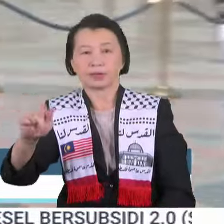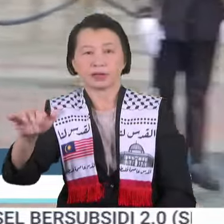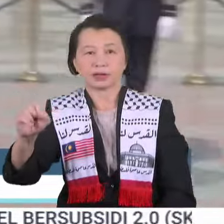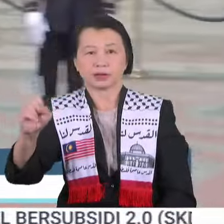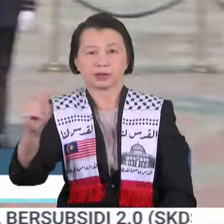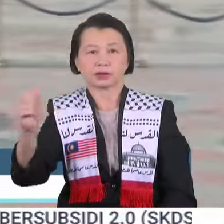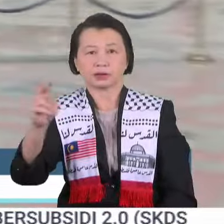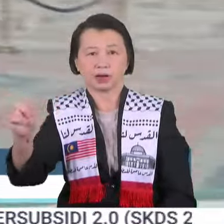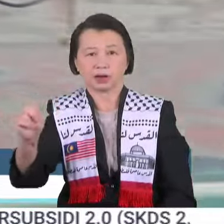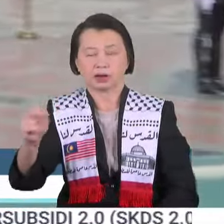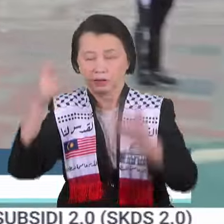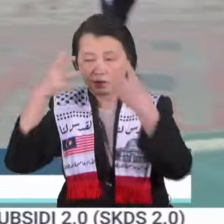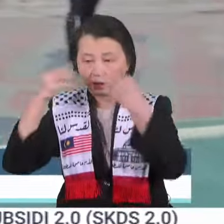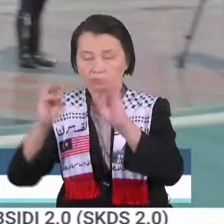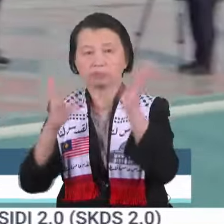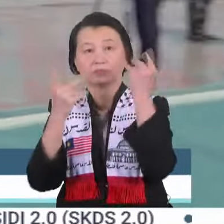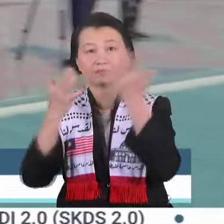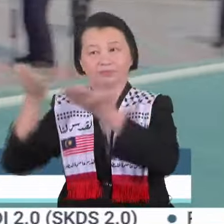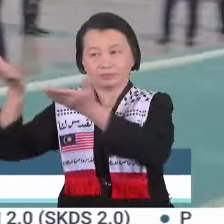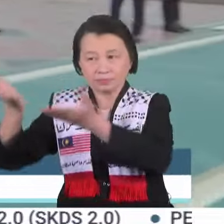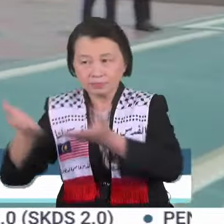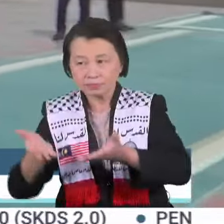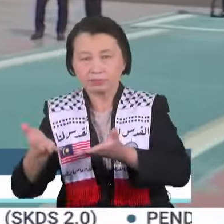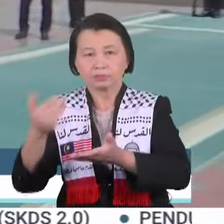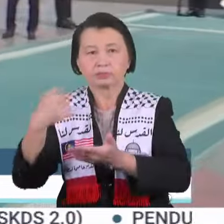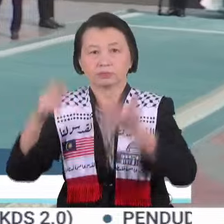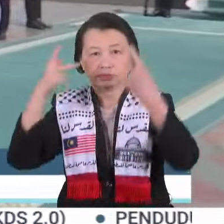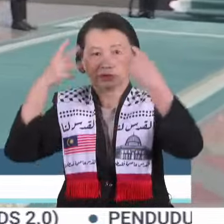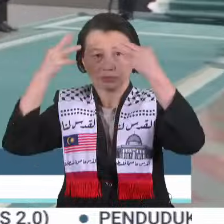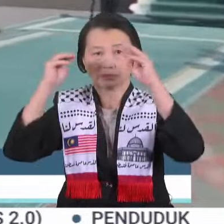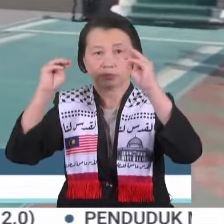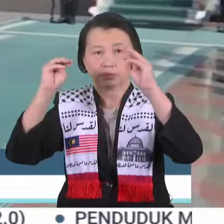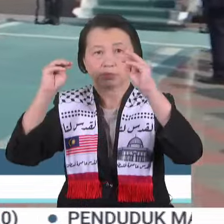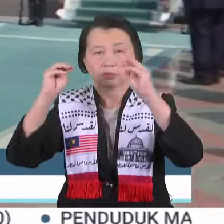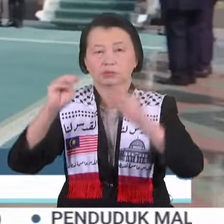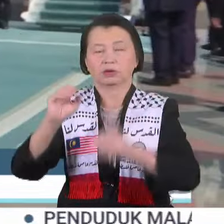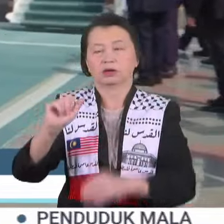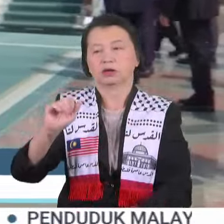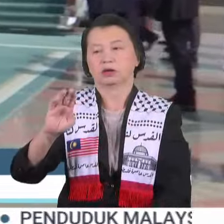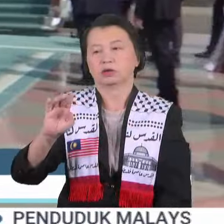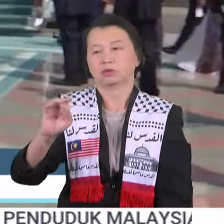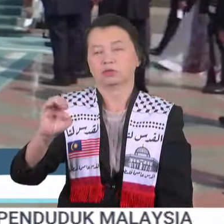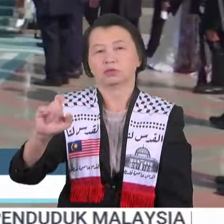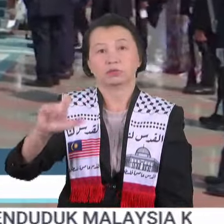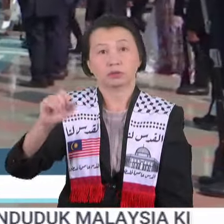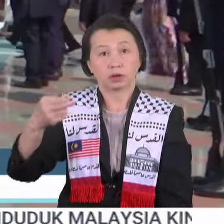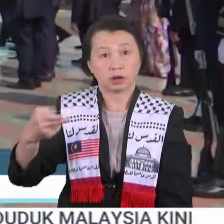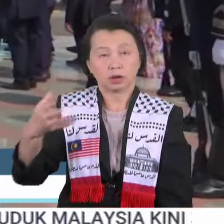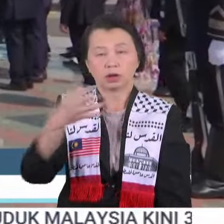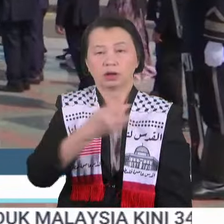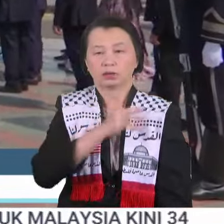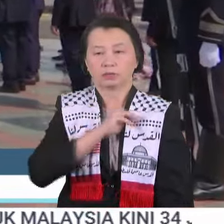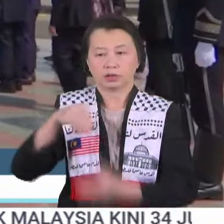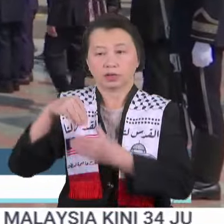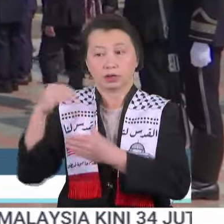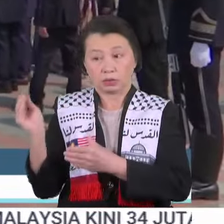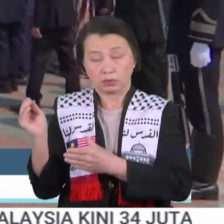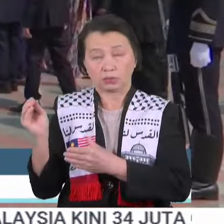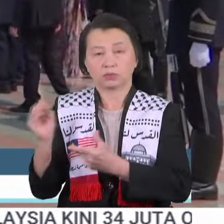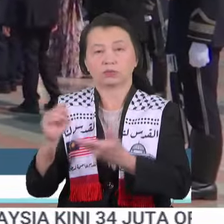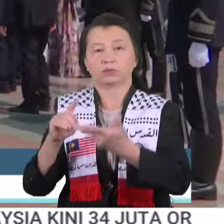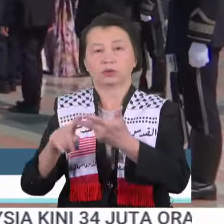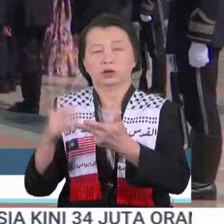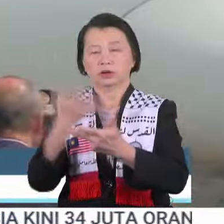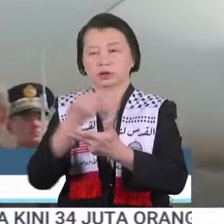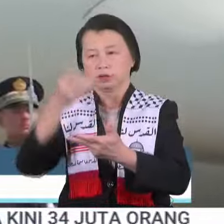Datuk Seri Anwar disambut delegasi Uzbekistan, antaranya Perdana Menterinya Abdullah Nikmatovic Aripov, Menteri Luar Bakhtiyor